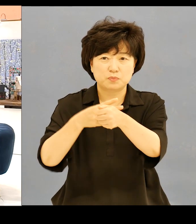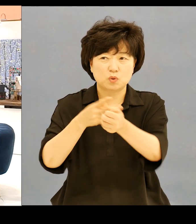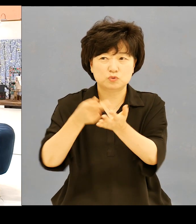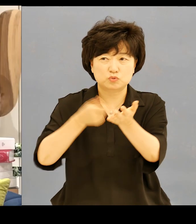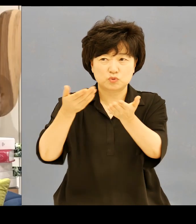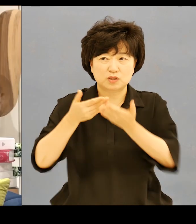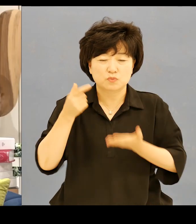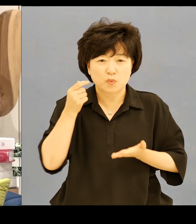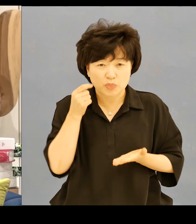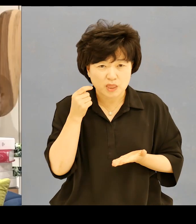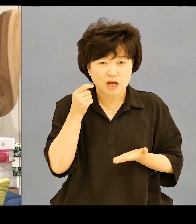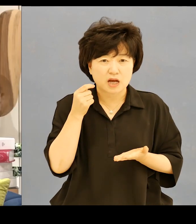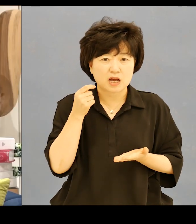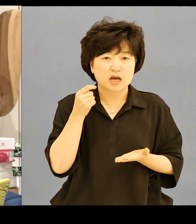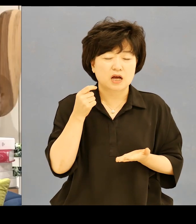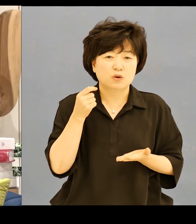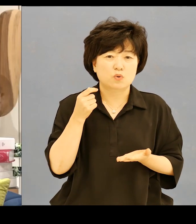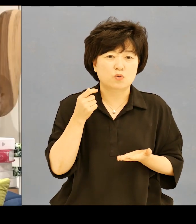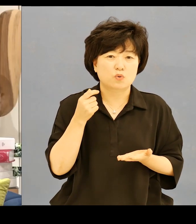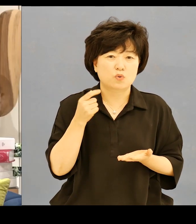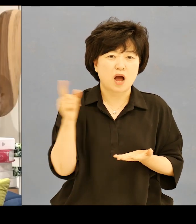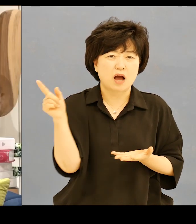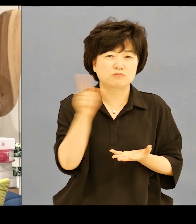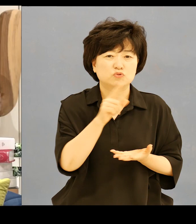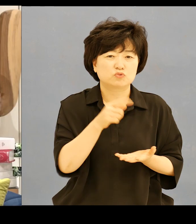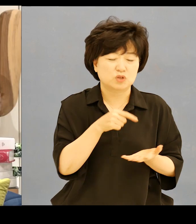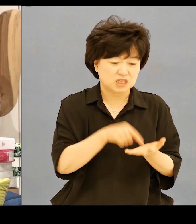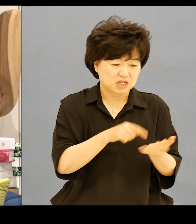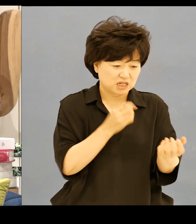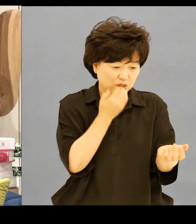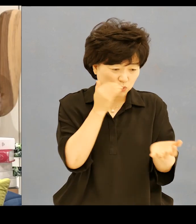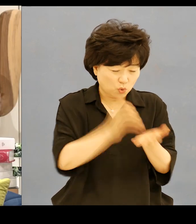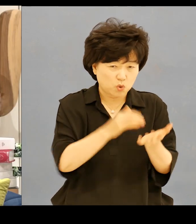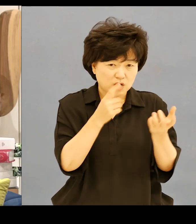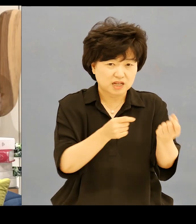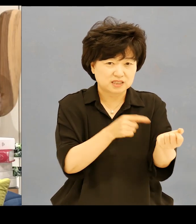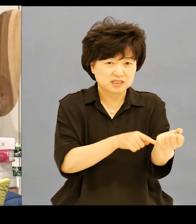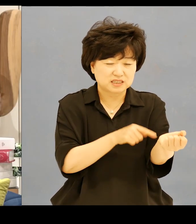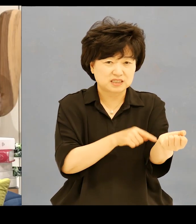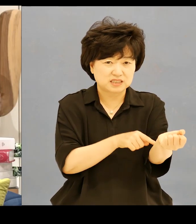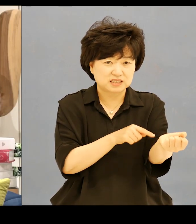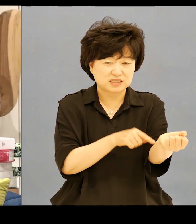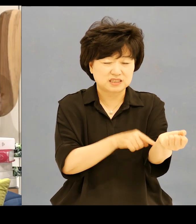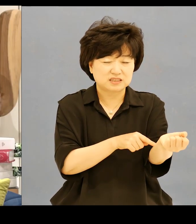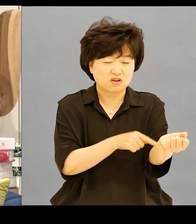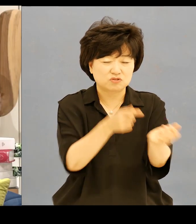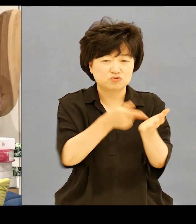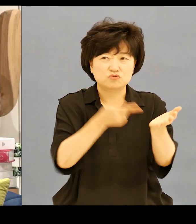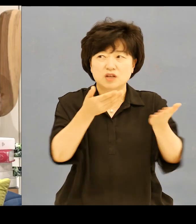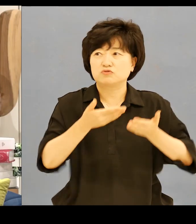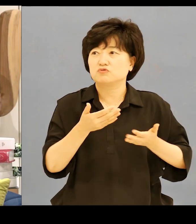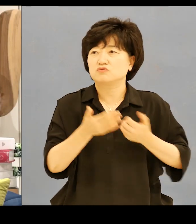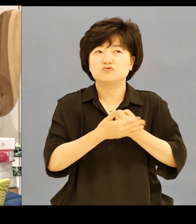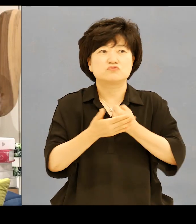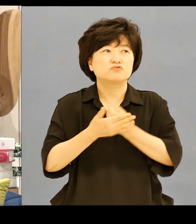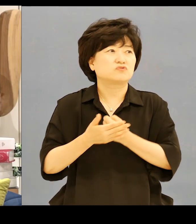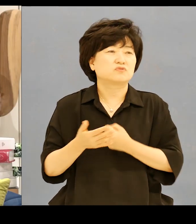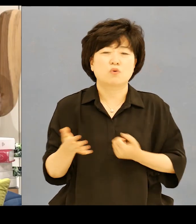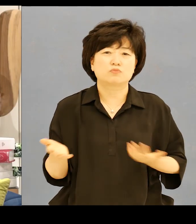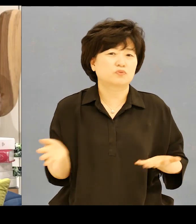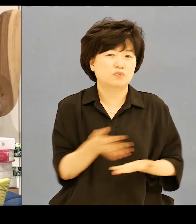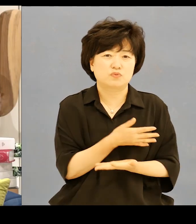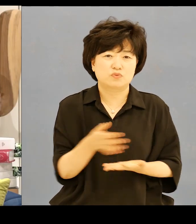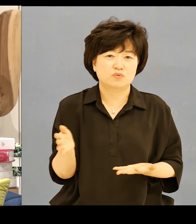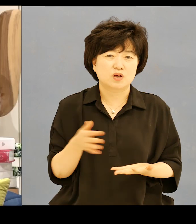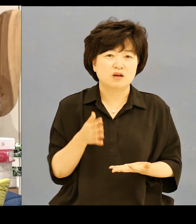이제 못하게 되고 아무도 안 계세요. 그래서 제가 계속해서 이게 방송 체제도